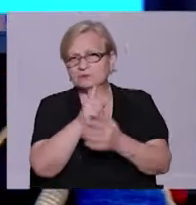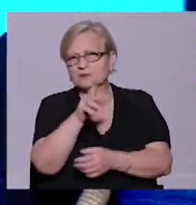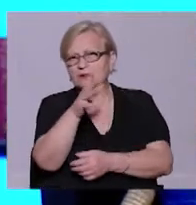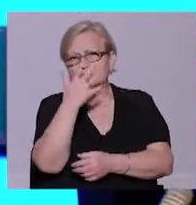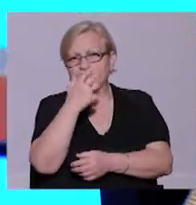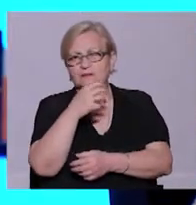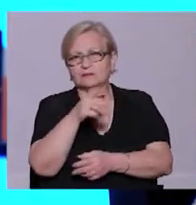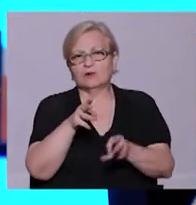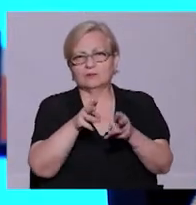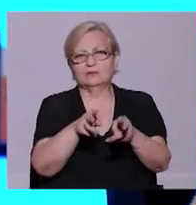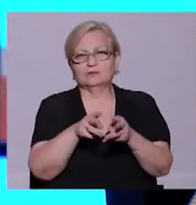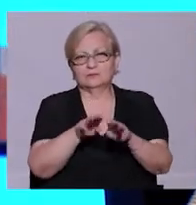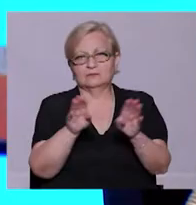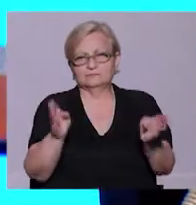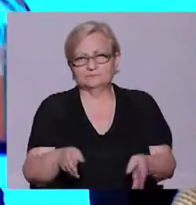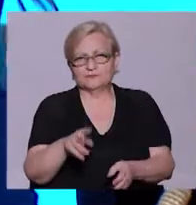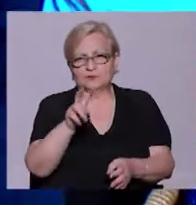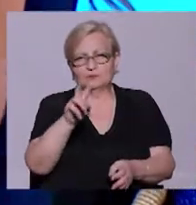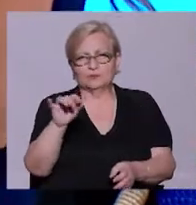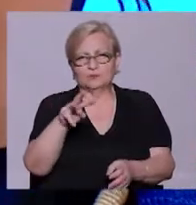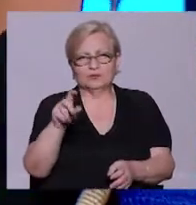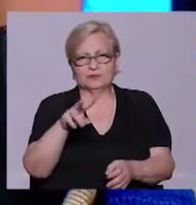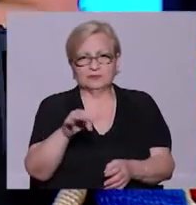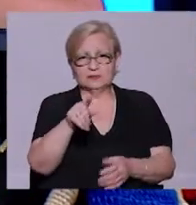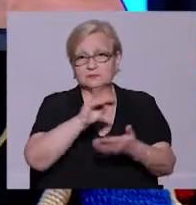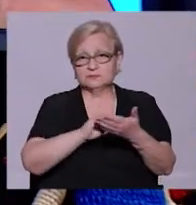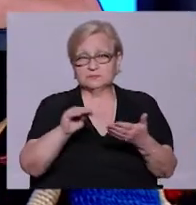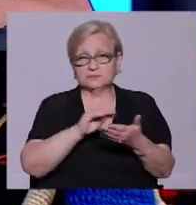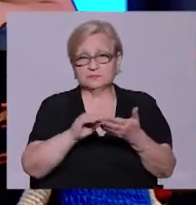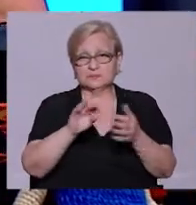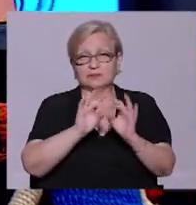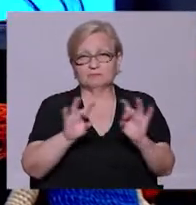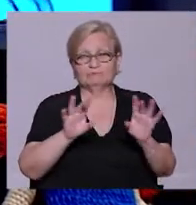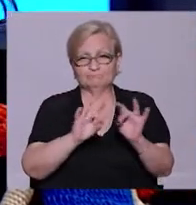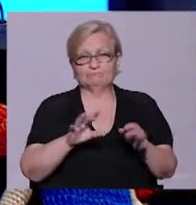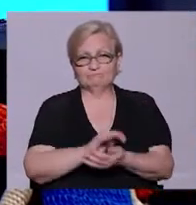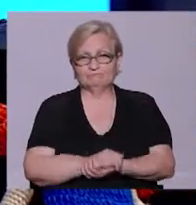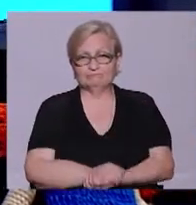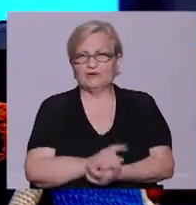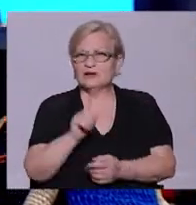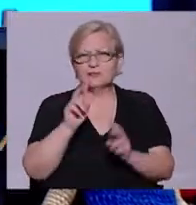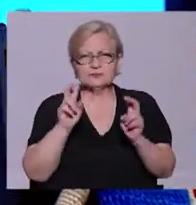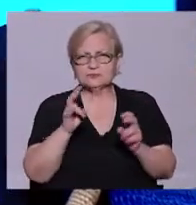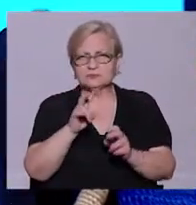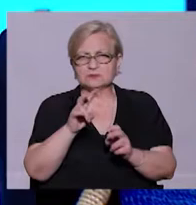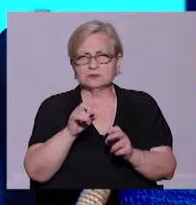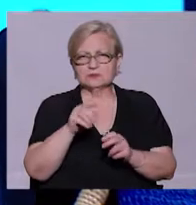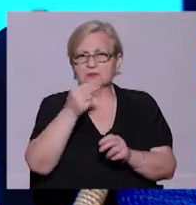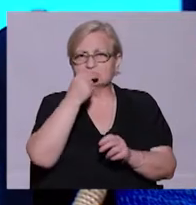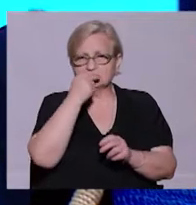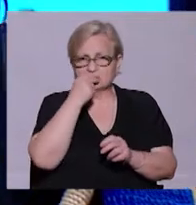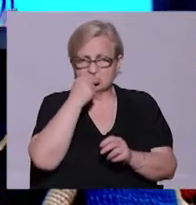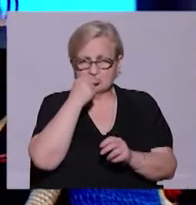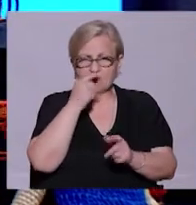ხედავთ ხუმელს და წერია განმარტება. მოდი აბა წავიკითხოთ, რას ნიშნავს ხუმელი?